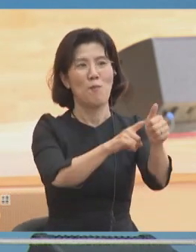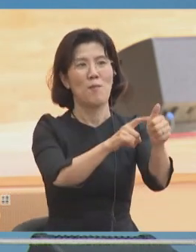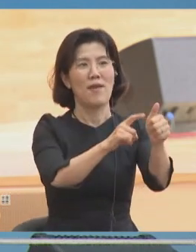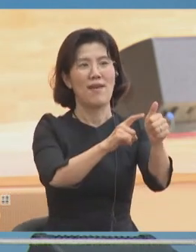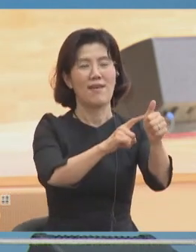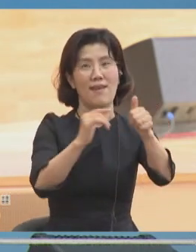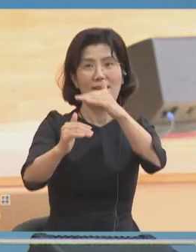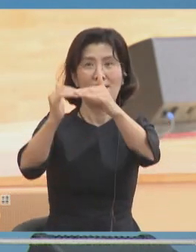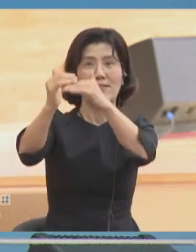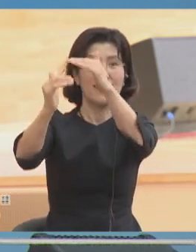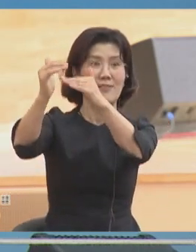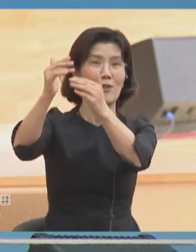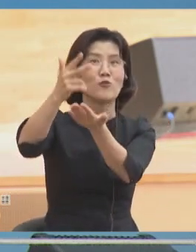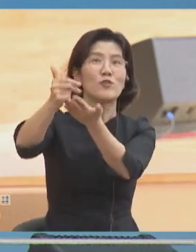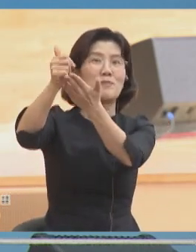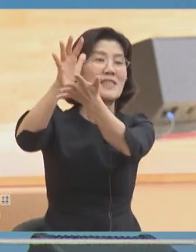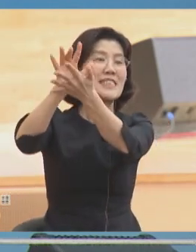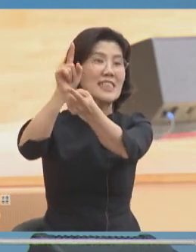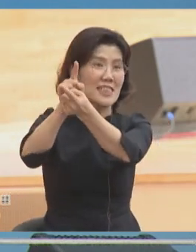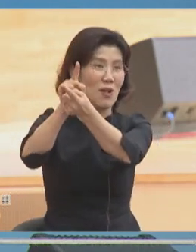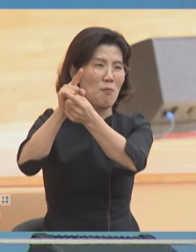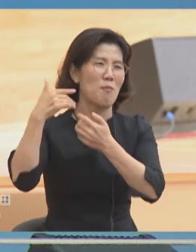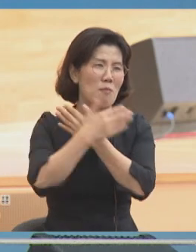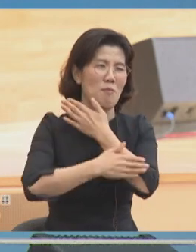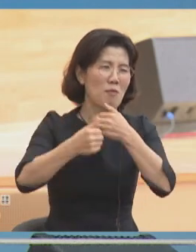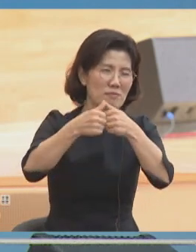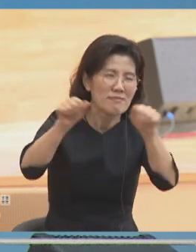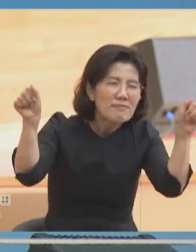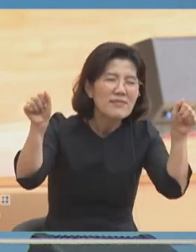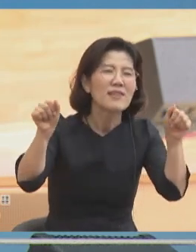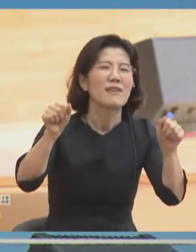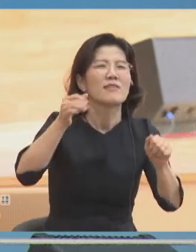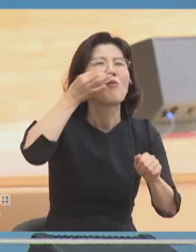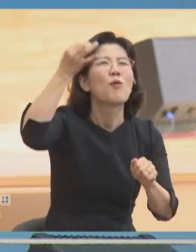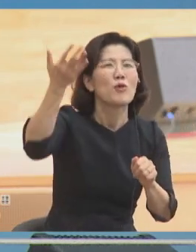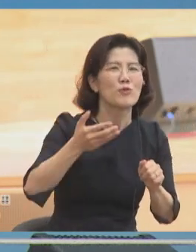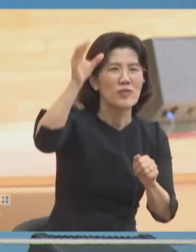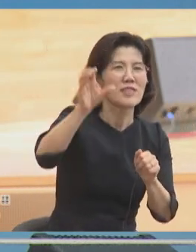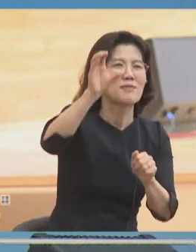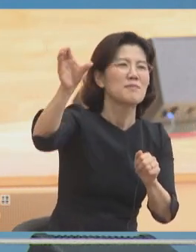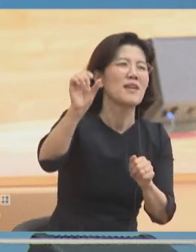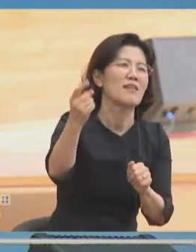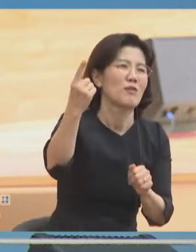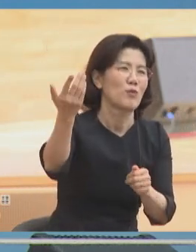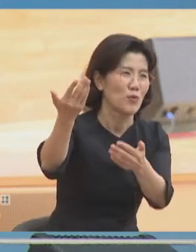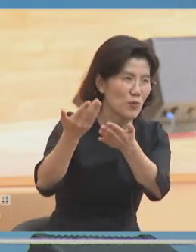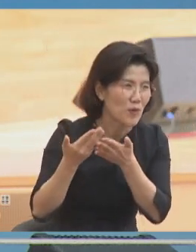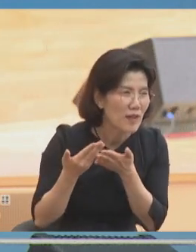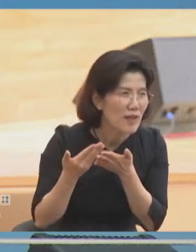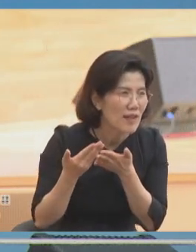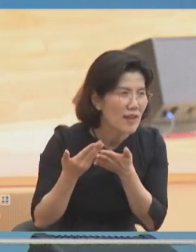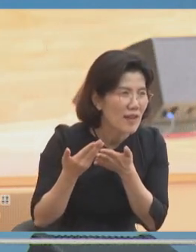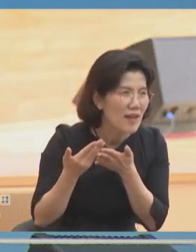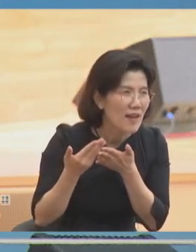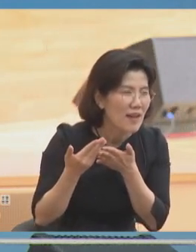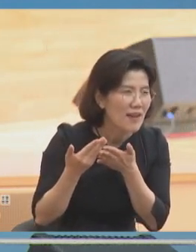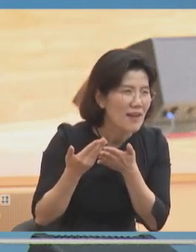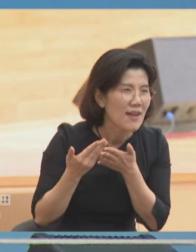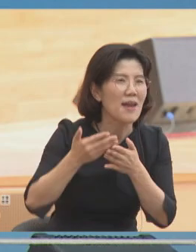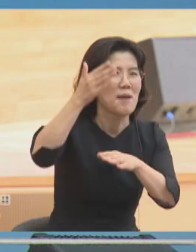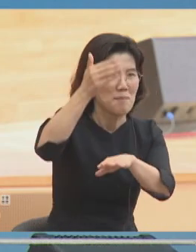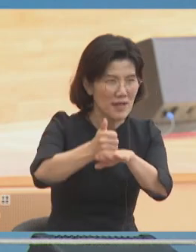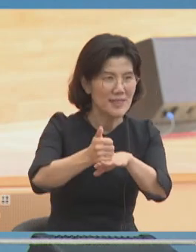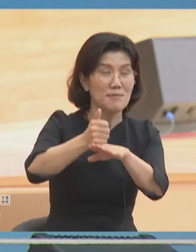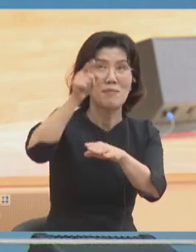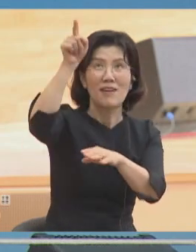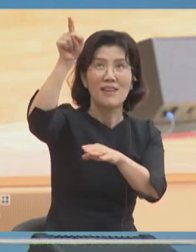사닥다리 주님께서 직접 몸을 찢어서 보여주신 그 십자가를 통해 마침내 그 끝에 있는